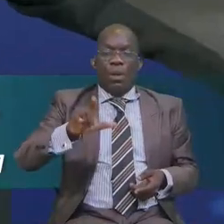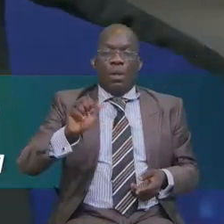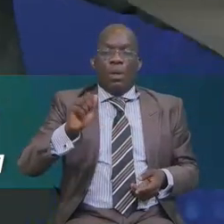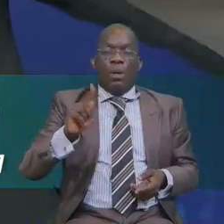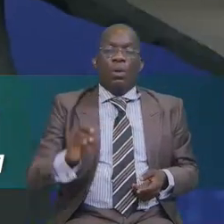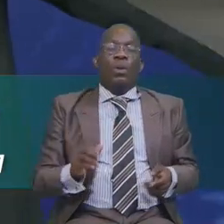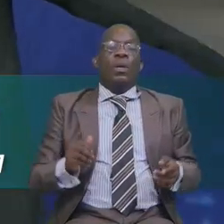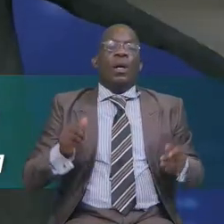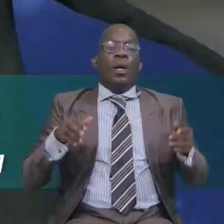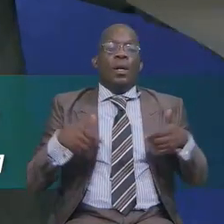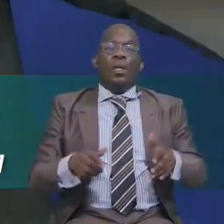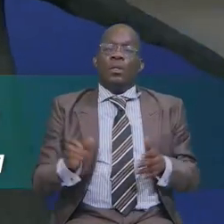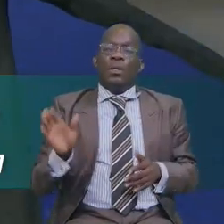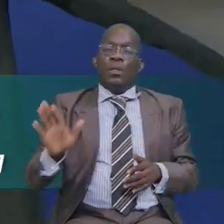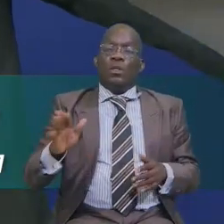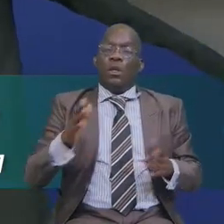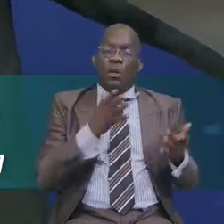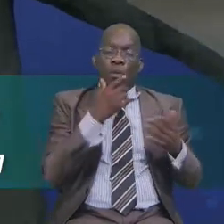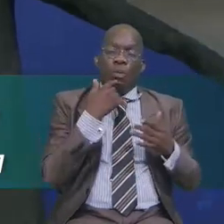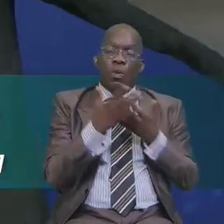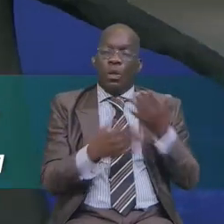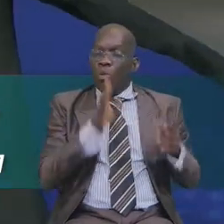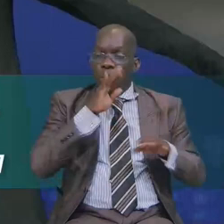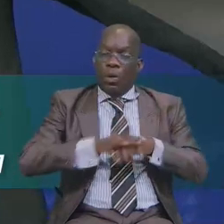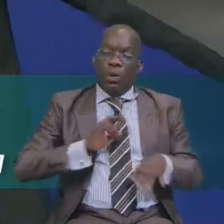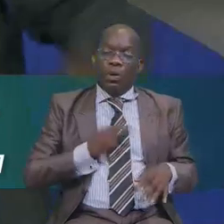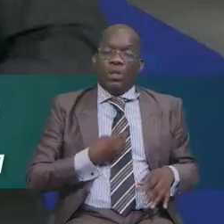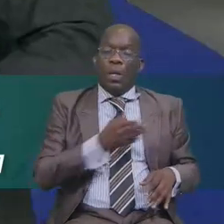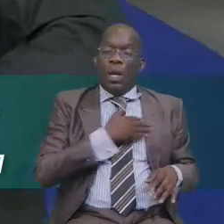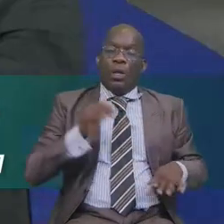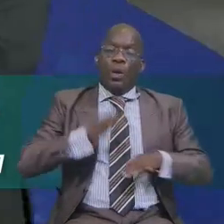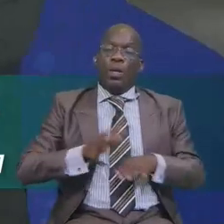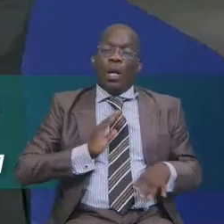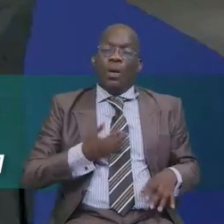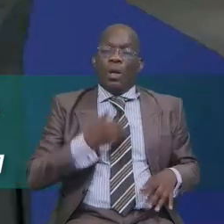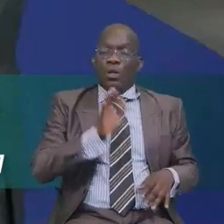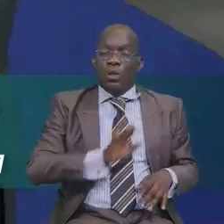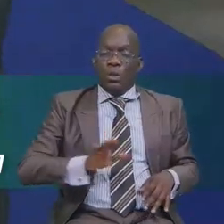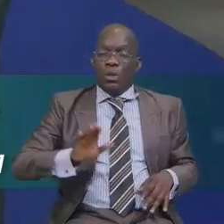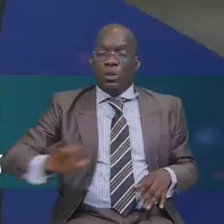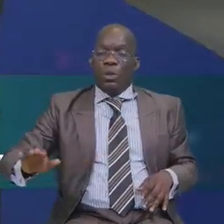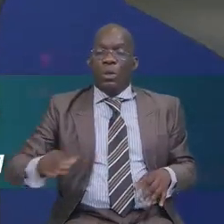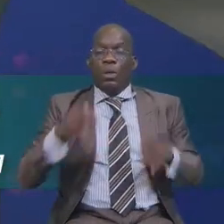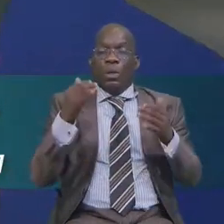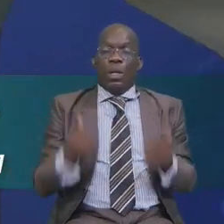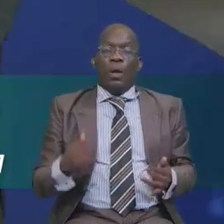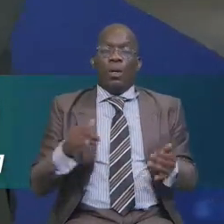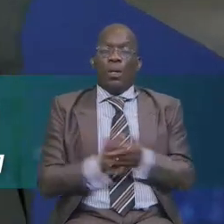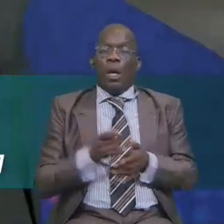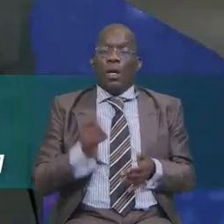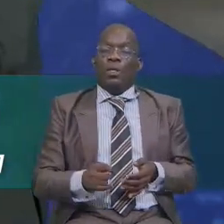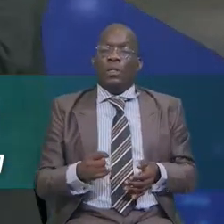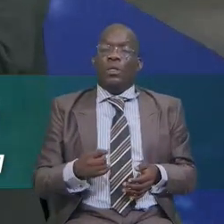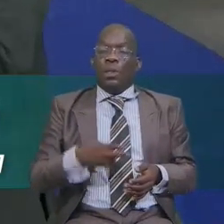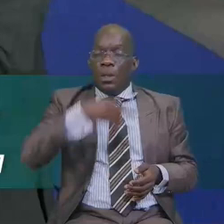sur nous et sur nos enfants? Maintenant que